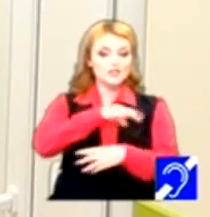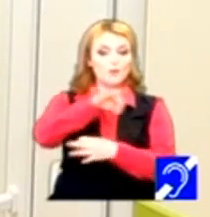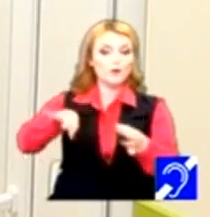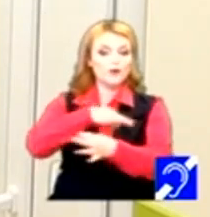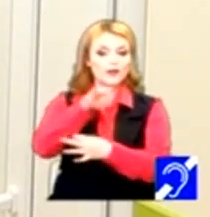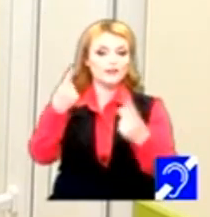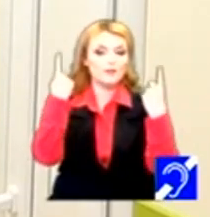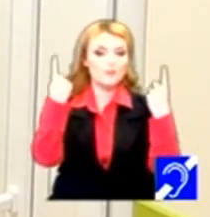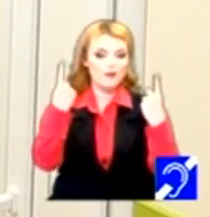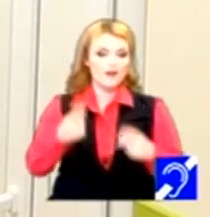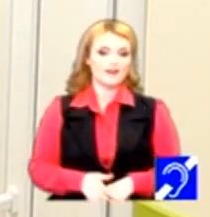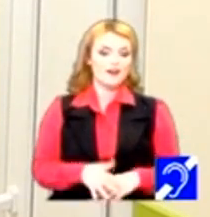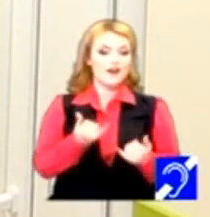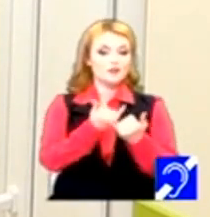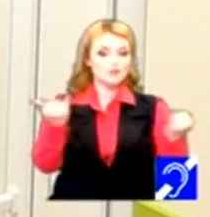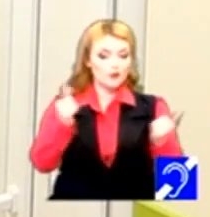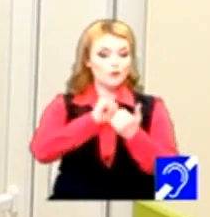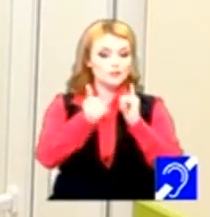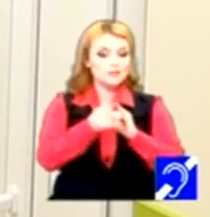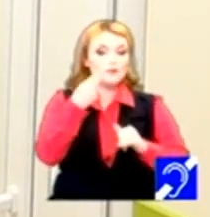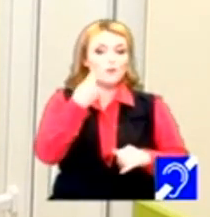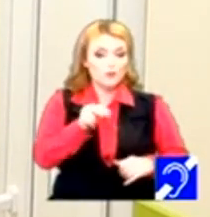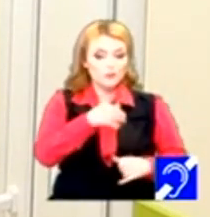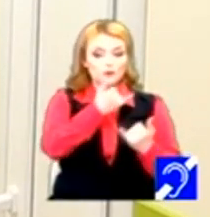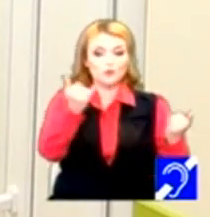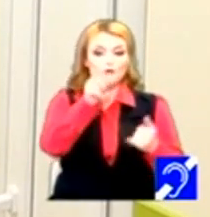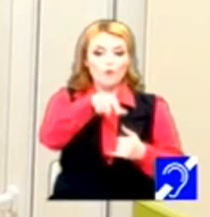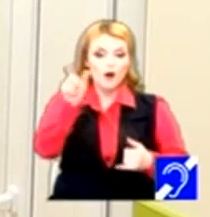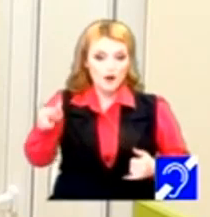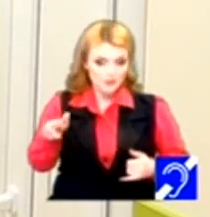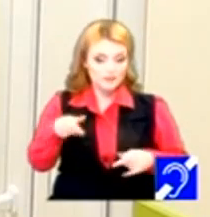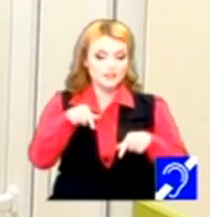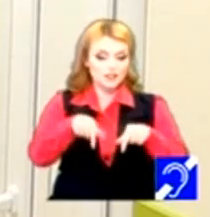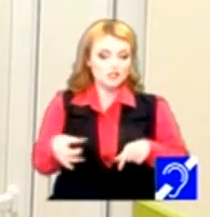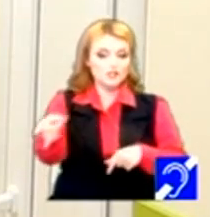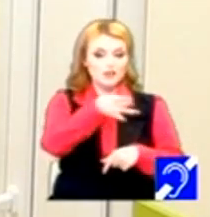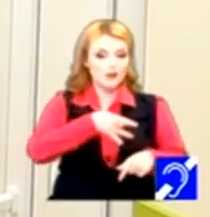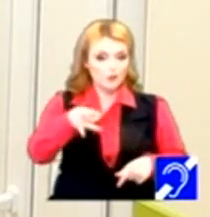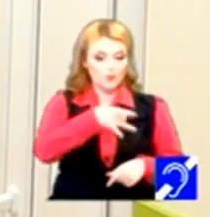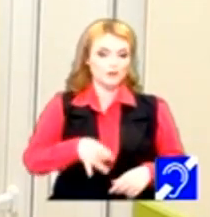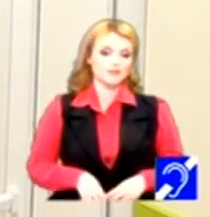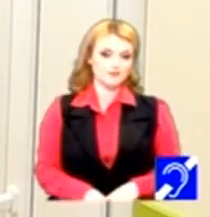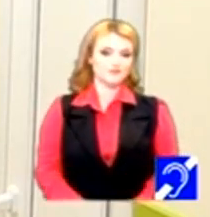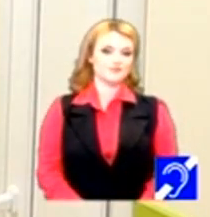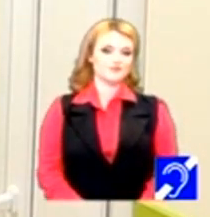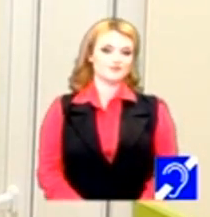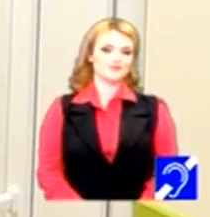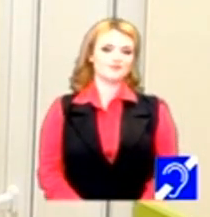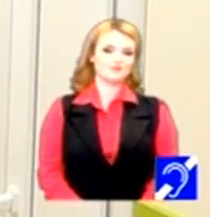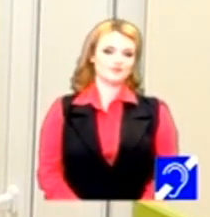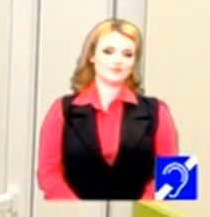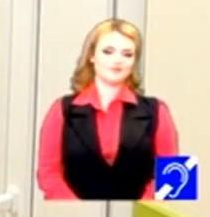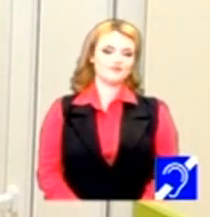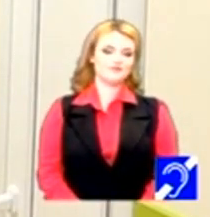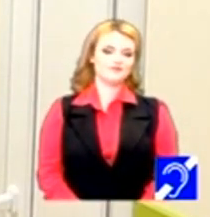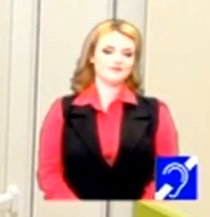pentru a asigura condiții mai bune, în primul rând, pentru pacienții din raion, dar și pentru asigura o vizibilitate a Consiliului Județean Vaslui și a